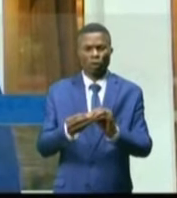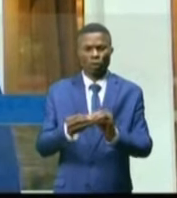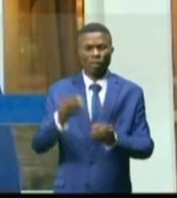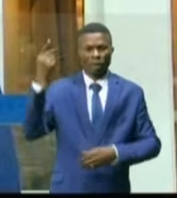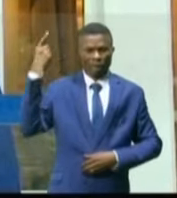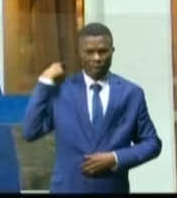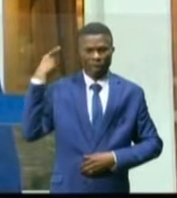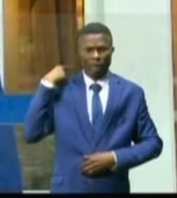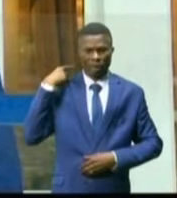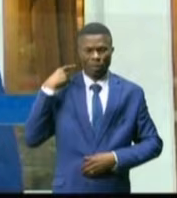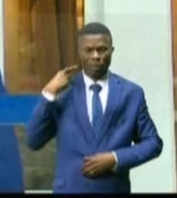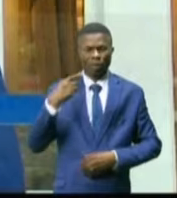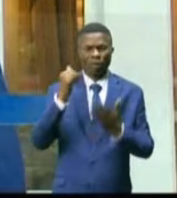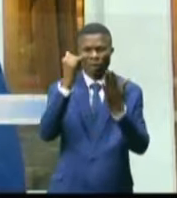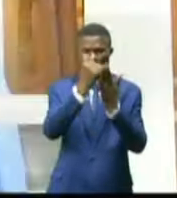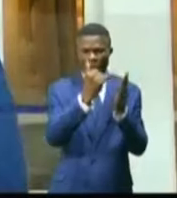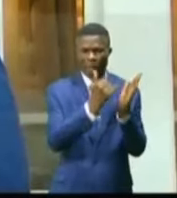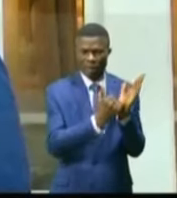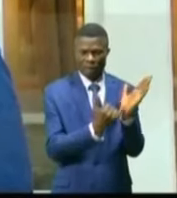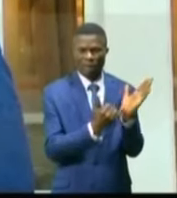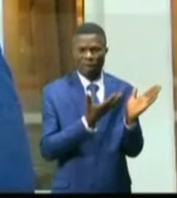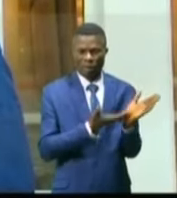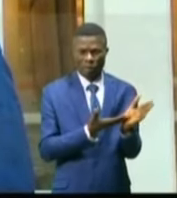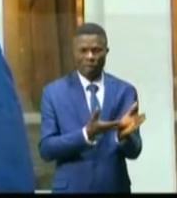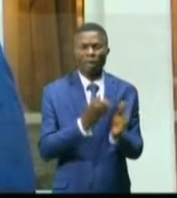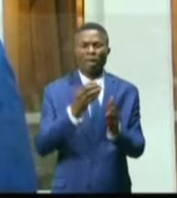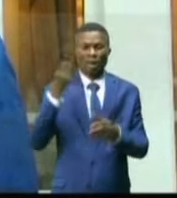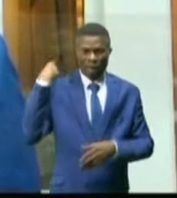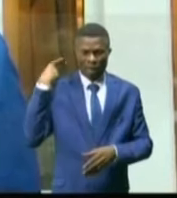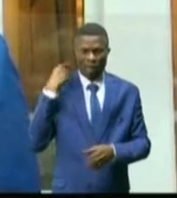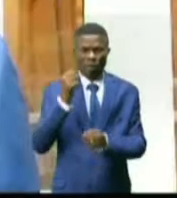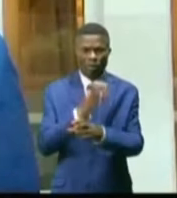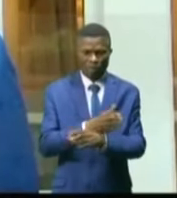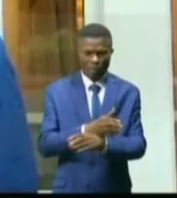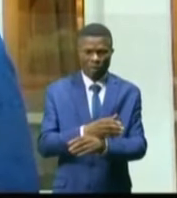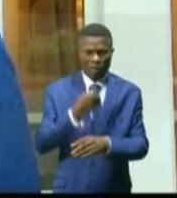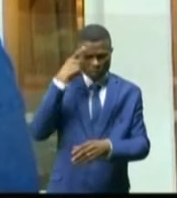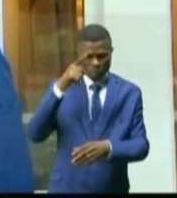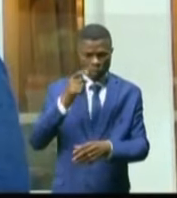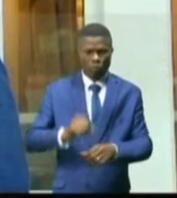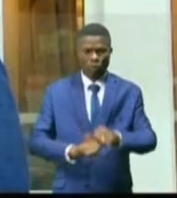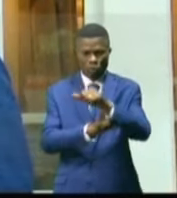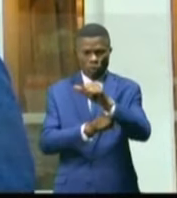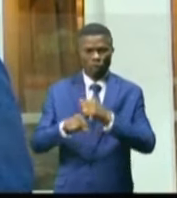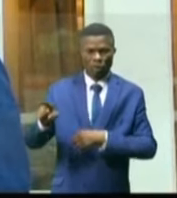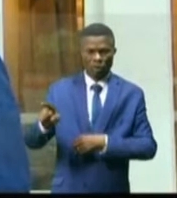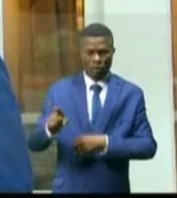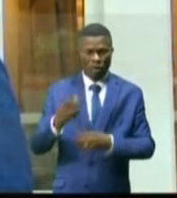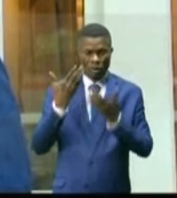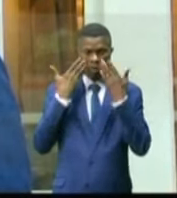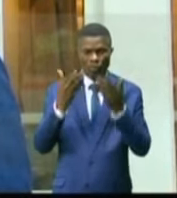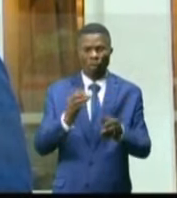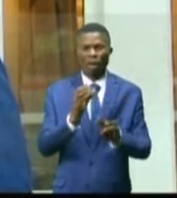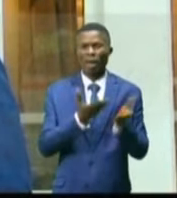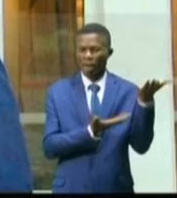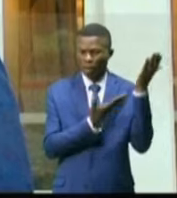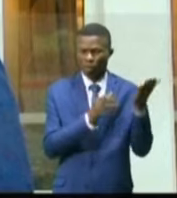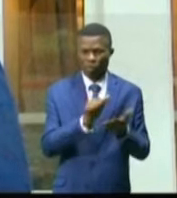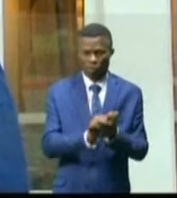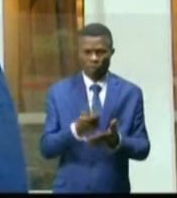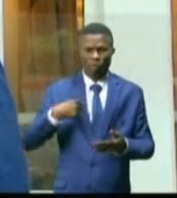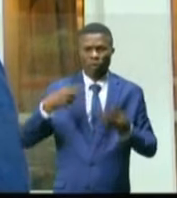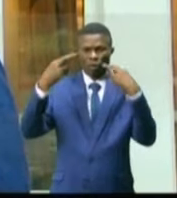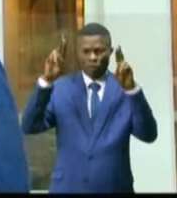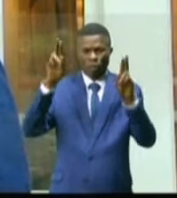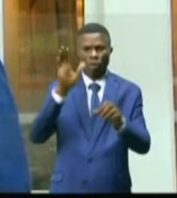avons identifiés, qui sont disponibles pour sa cause. Je pense que c'est ça l'essentiel. Nous avons atteint